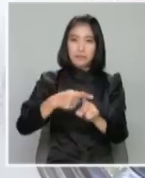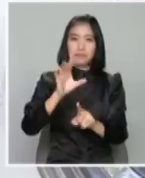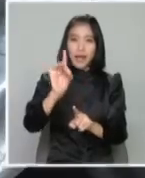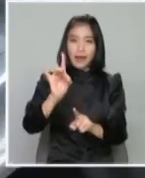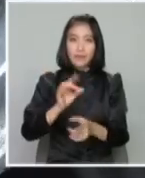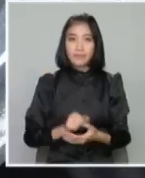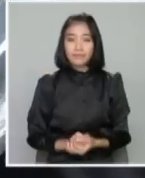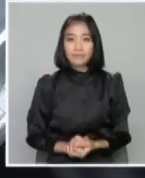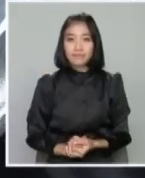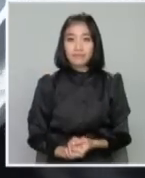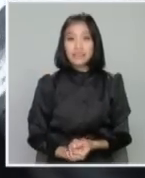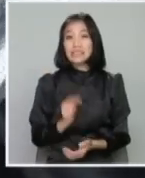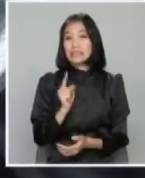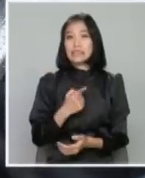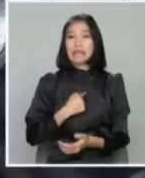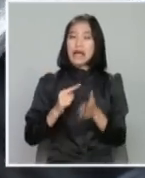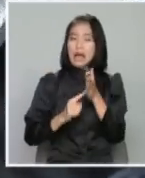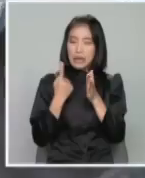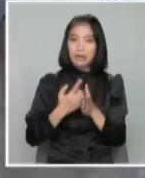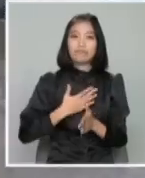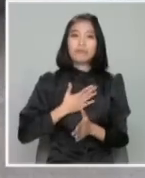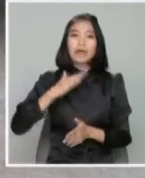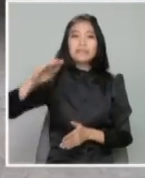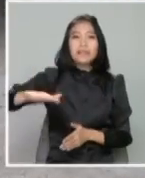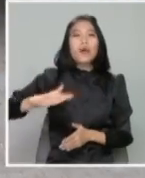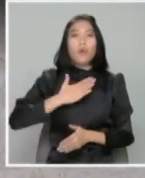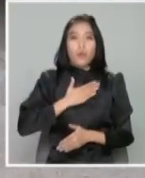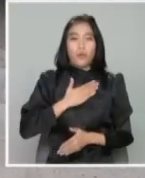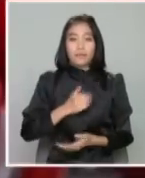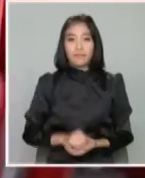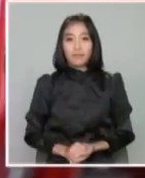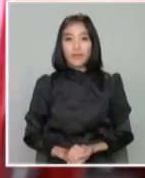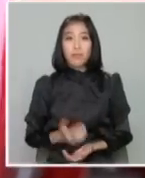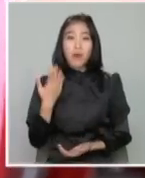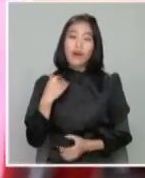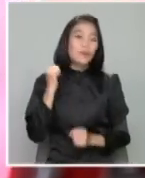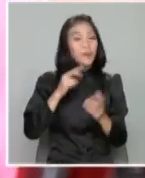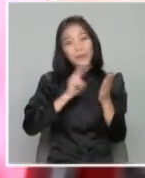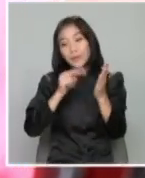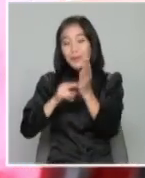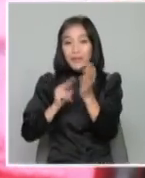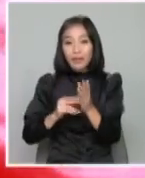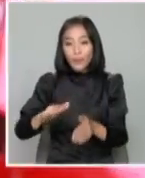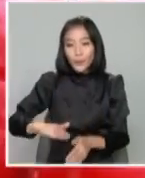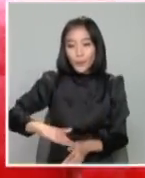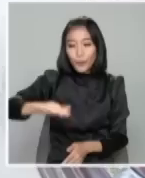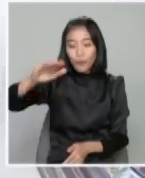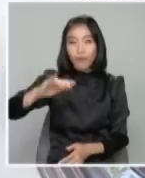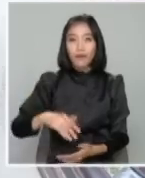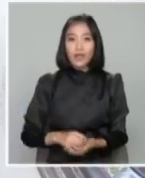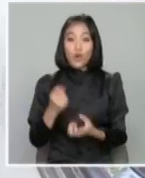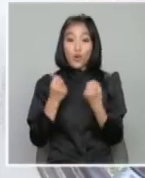บอกว่าพี่เกียรติต้องเริ่มจากเด็กๆสมัยเด็กๆเนี่ยพี่เกียรติวิ่งเล่นโตขึ้นมาในรถอเมริกันค่ะน